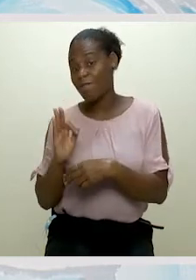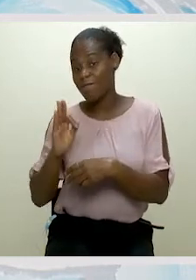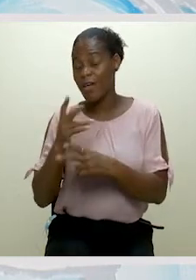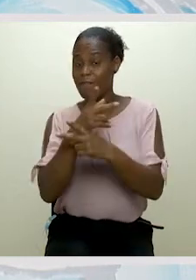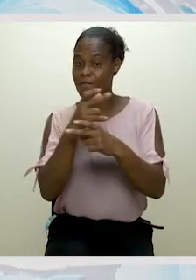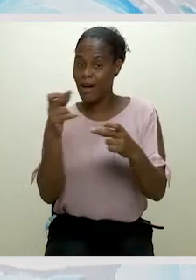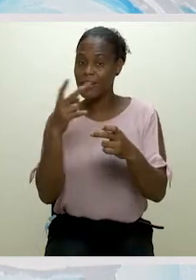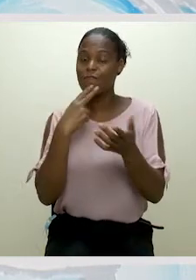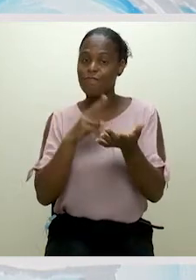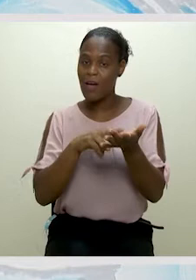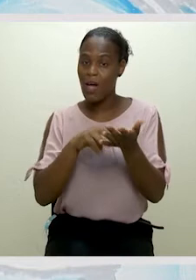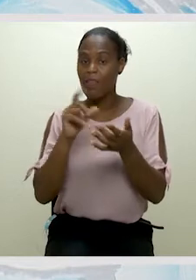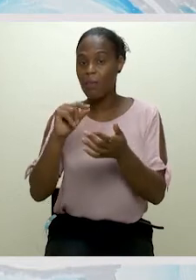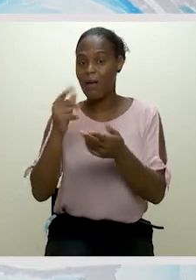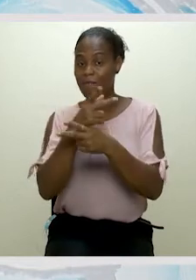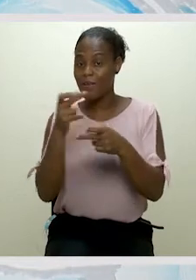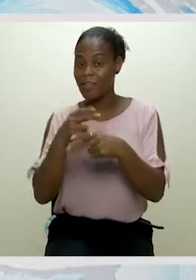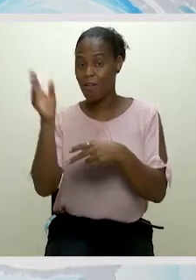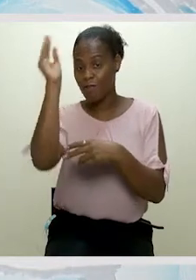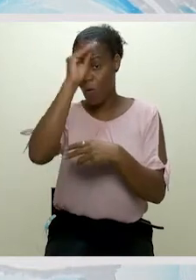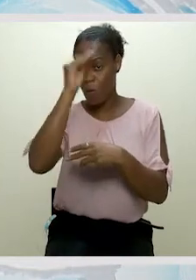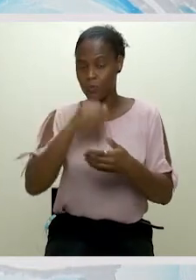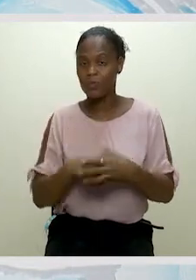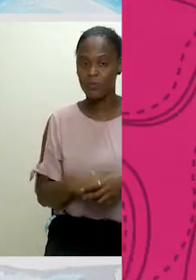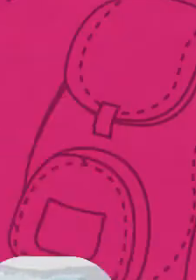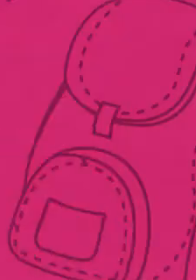laisse quelque temps et on reprend.